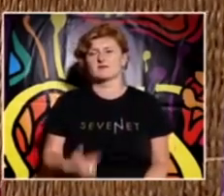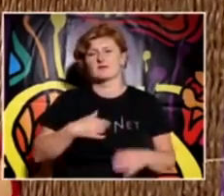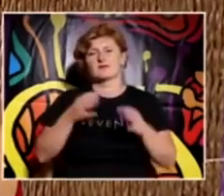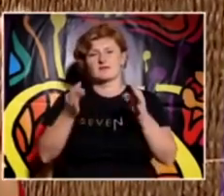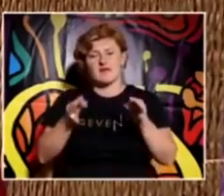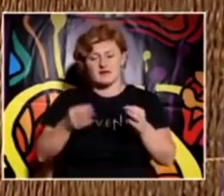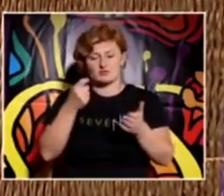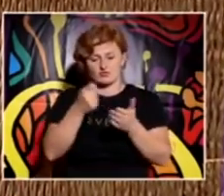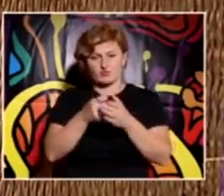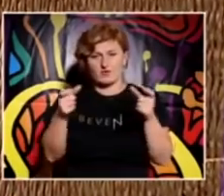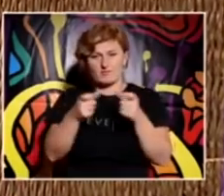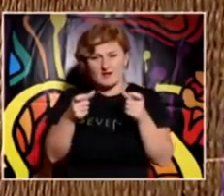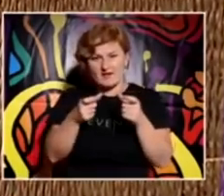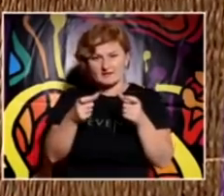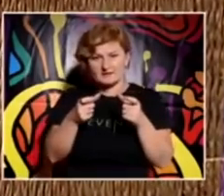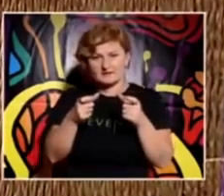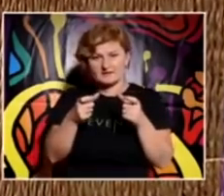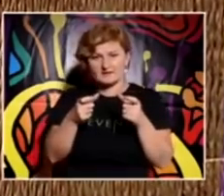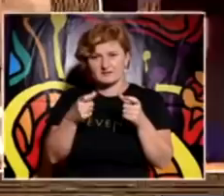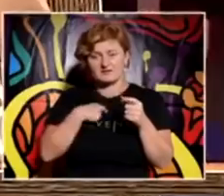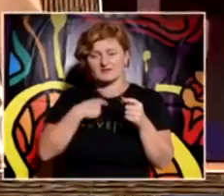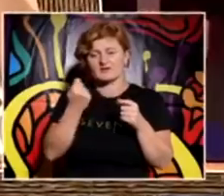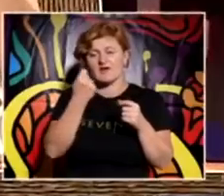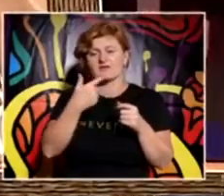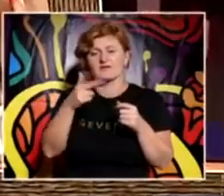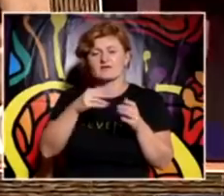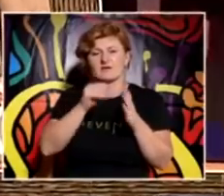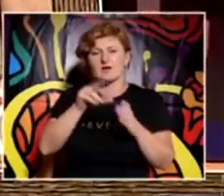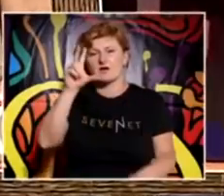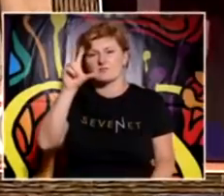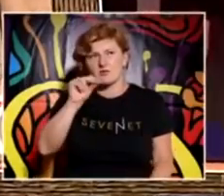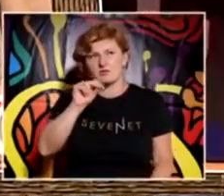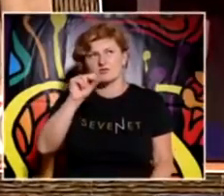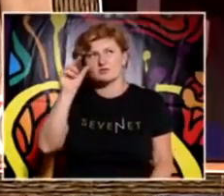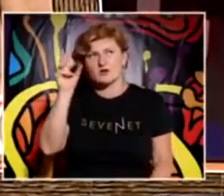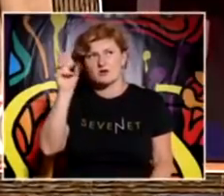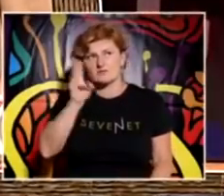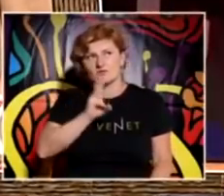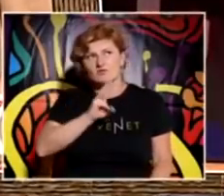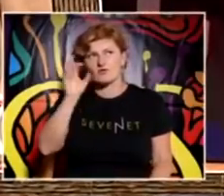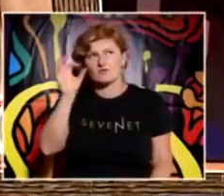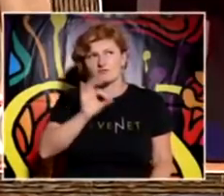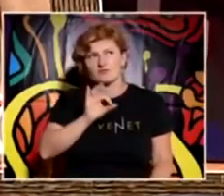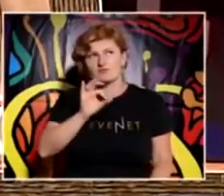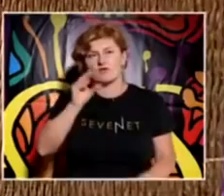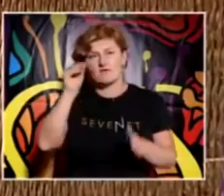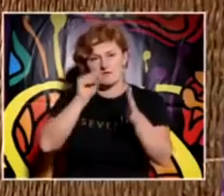prostu kupuję bilety i jadę wtedy, kiedy one są tanie. Na przykład właśnie poniedziałkowe, wtorkowe, środowe loty są dużo tańsze, jak na przykład